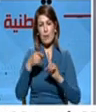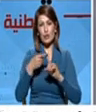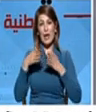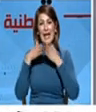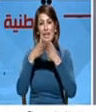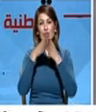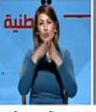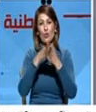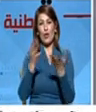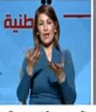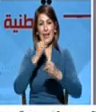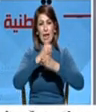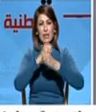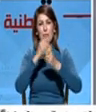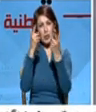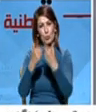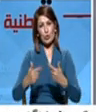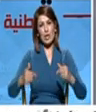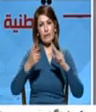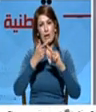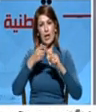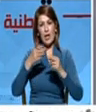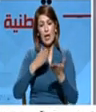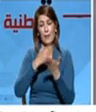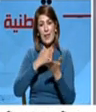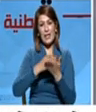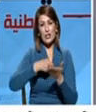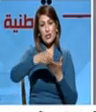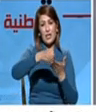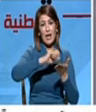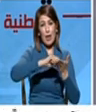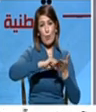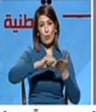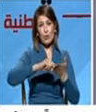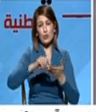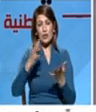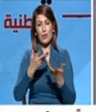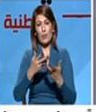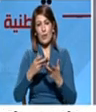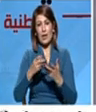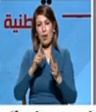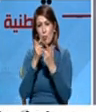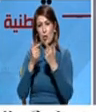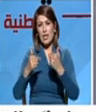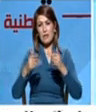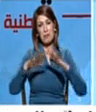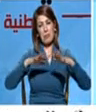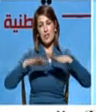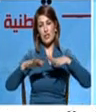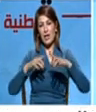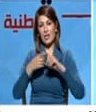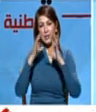الخدمات الادخار شركات البريديه الحالات العاديه ولا العاجله حاول بالنسبه لل تصريح الجبائيه وال